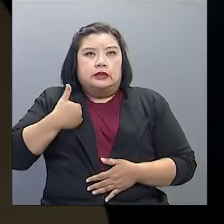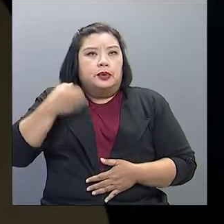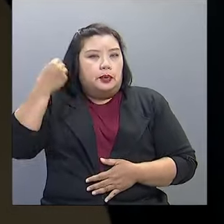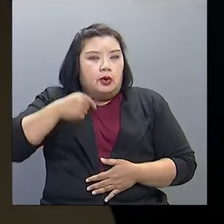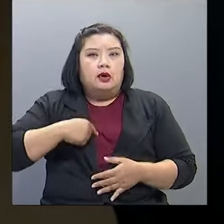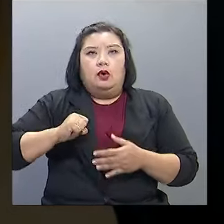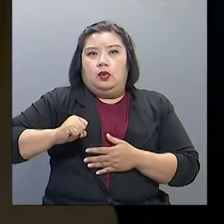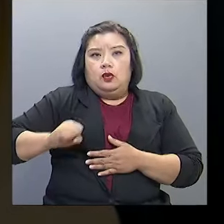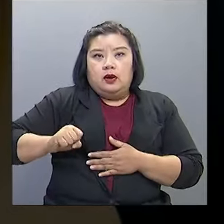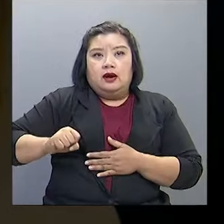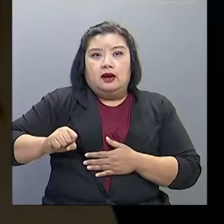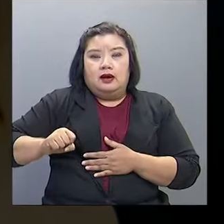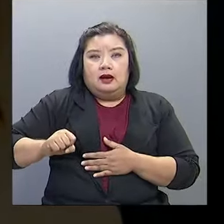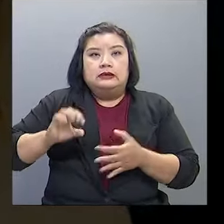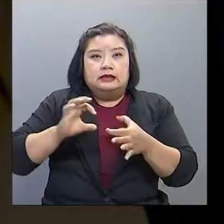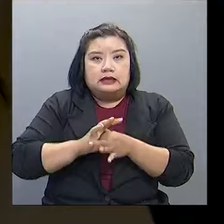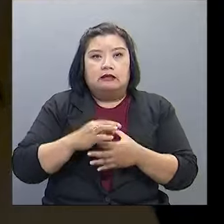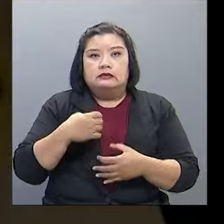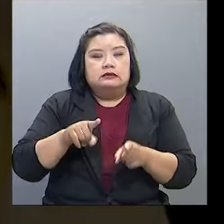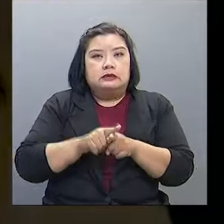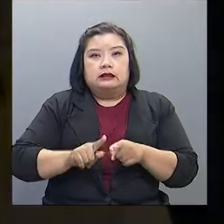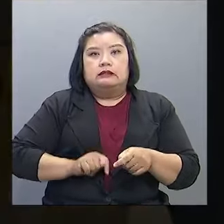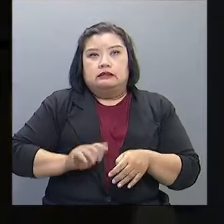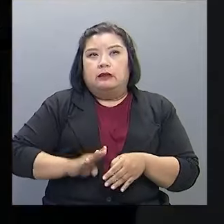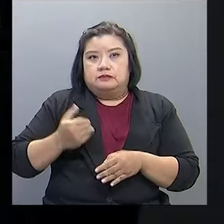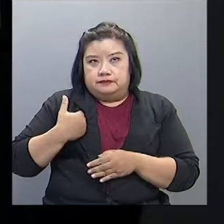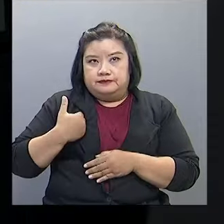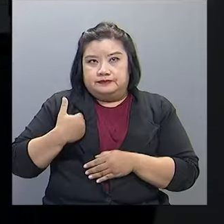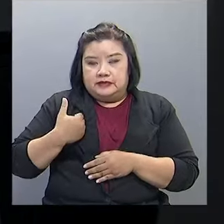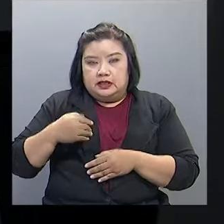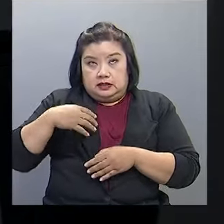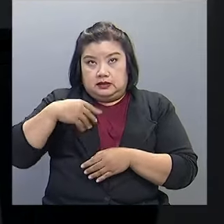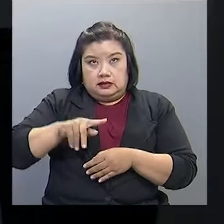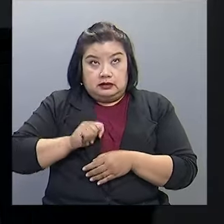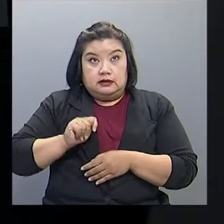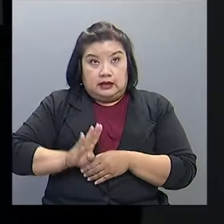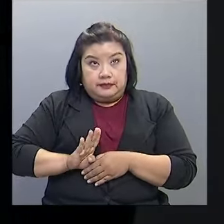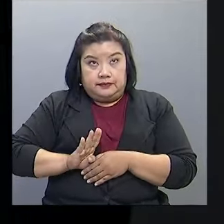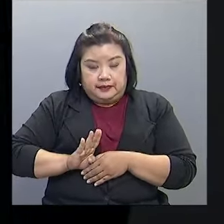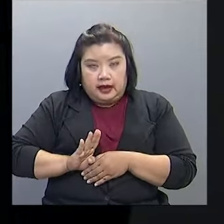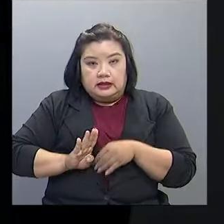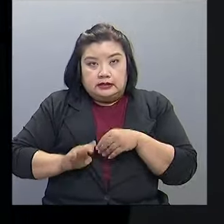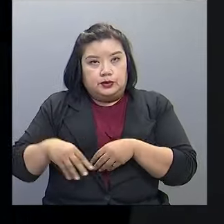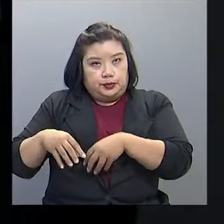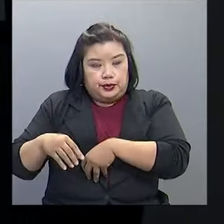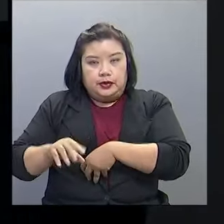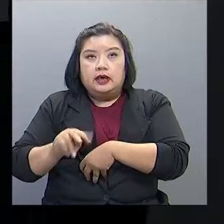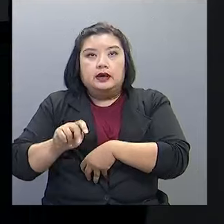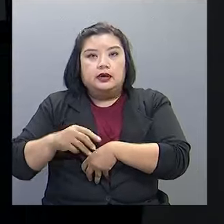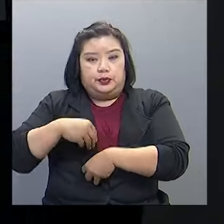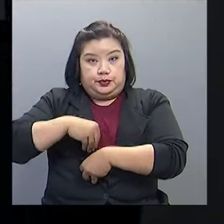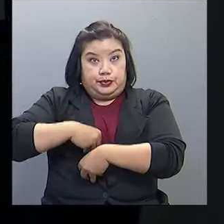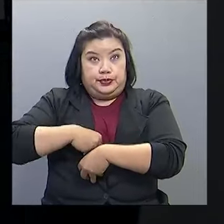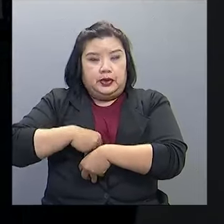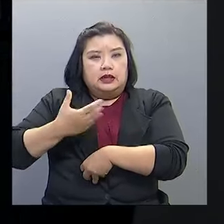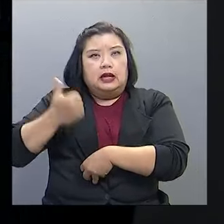านะครับส่วนที่ตับอยู่นะครับก็ถุงน้ำดีเนี่ยอยู่ใต้ตับนะครับบางคนจะปวดตรงกลางบางคนมีเล้าไปหลังบางคนมีปวดหลังร่วมด้วยเล้